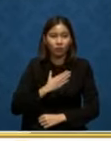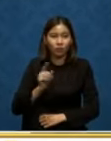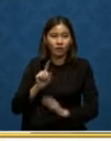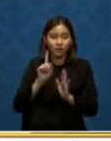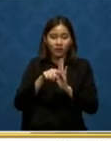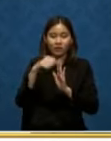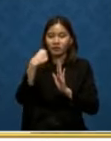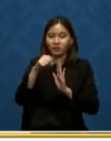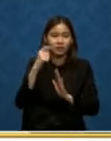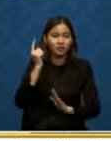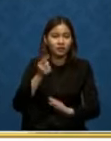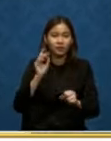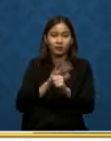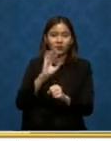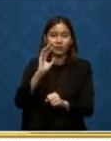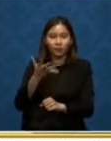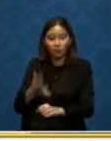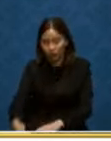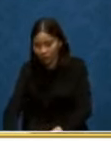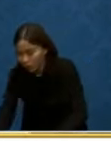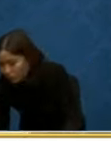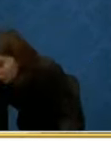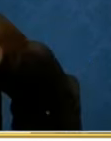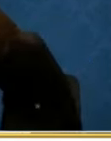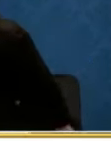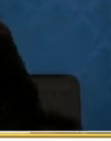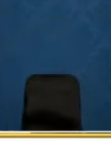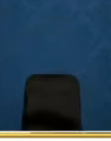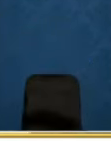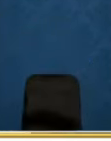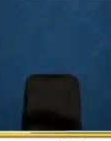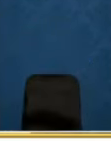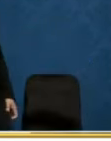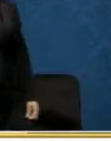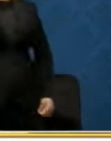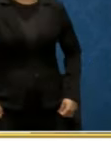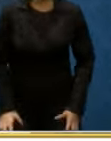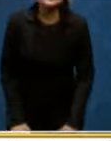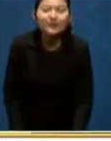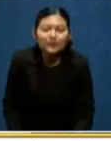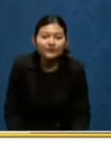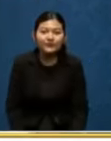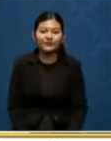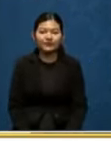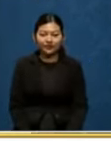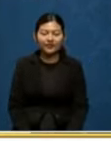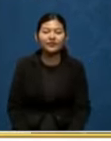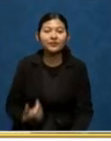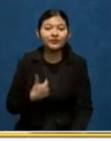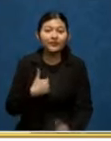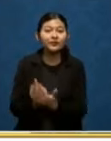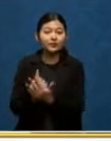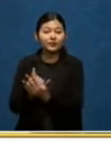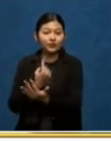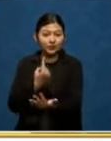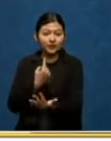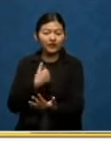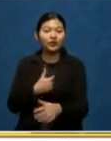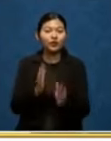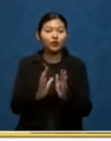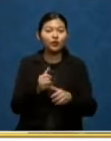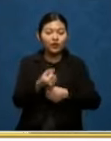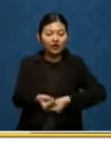นี้จริงๆแล้วไม่พอเลยครับผมตั้งใจจะระบายในความรู้สึกระบายในความรู้สึกที่เป็นตัวแทนของพี่น้องชาวเกษตรกรและ